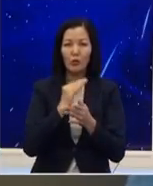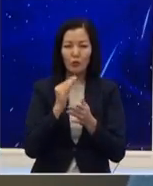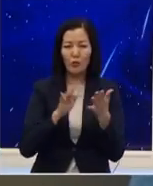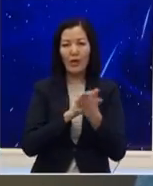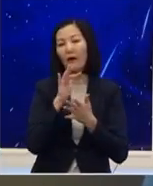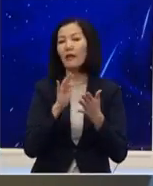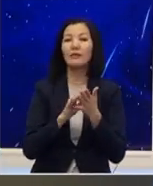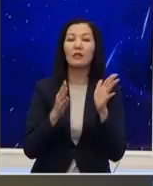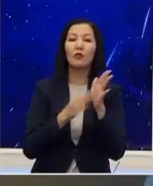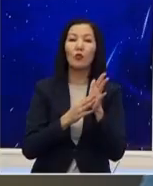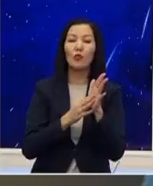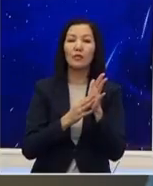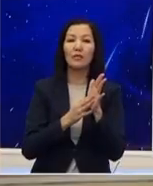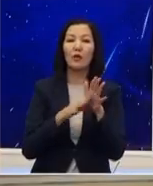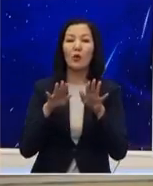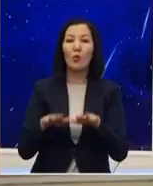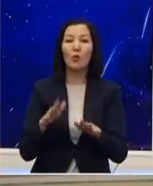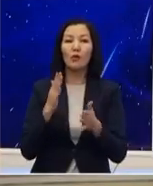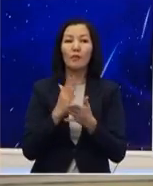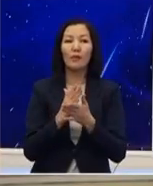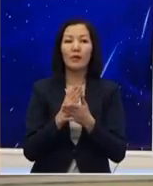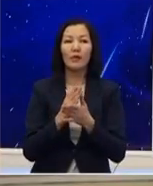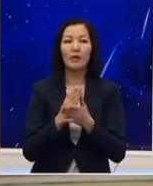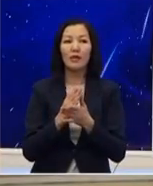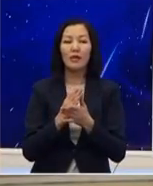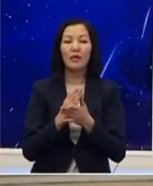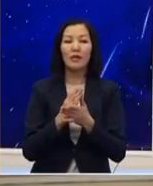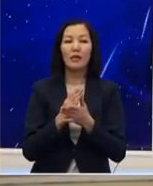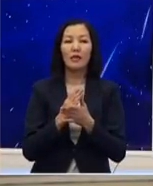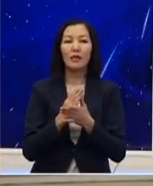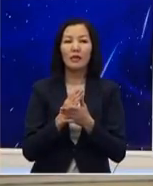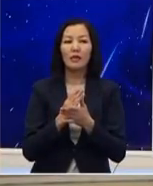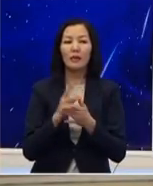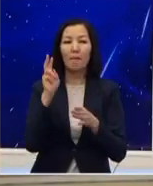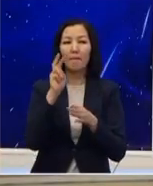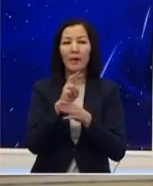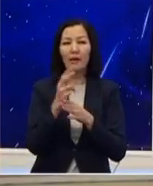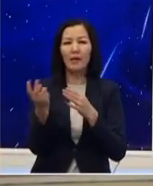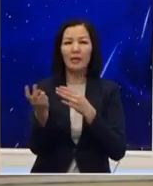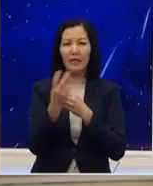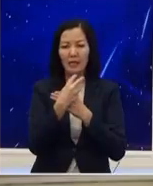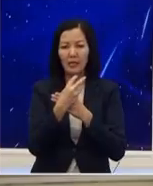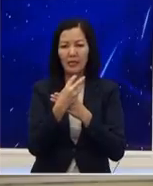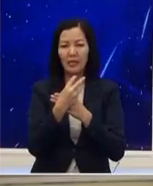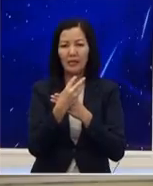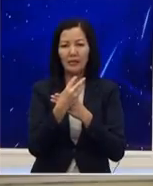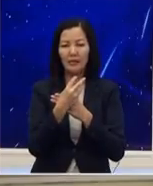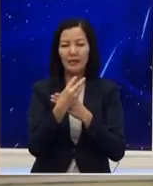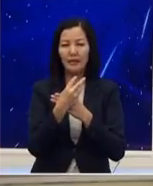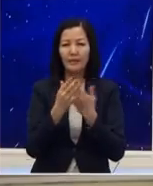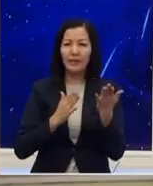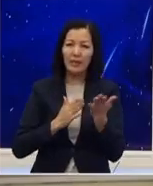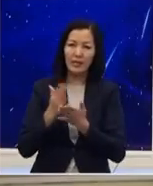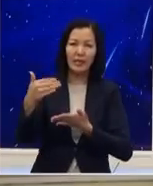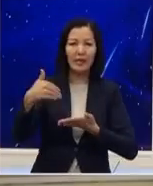қаласында 9 ошақ бар. Сол ошаққа бара жатқан, не болмаса ол ошақтан шығып